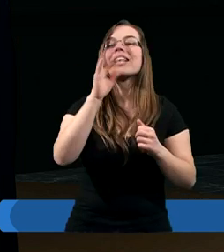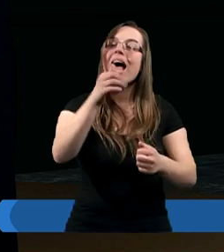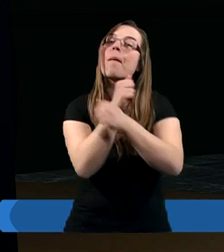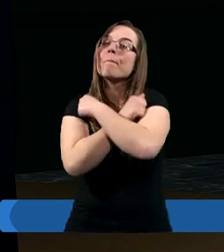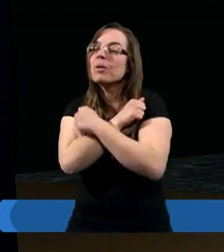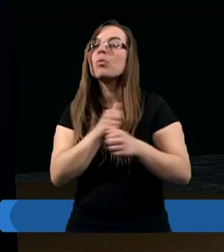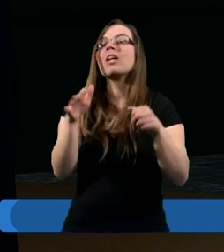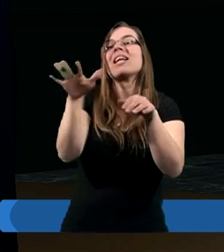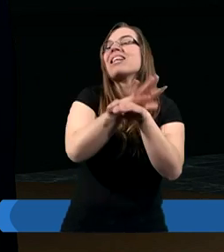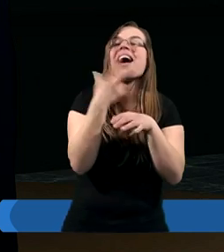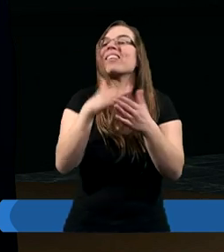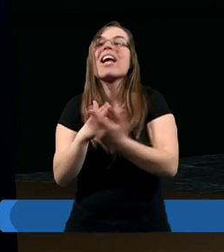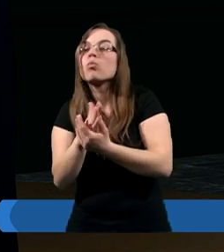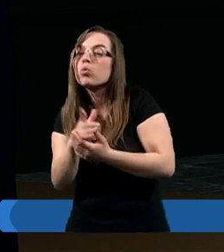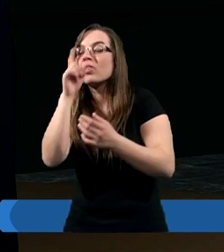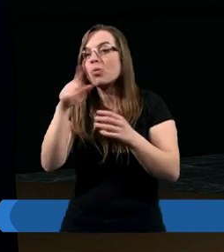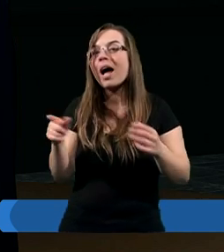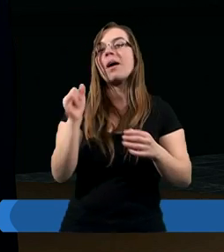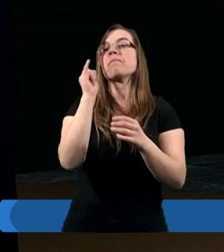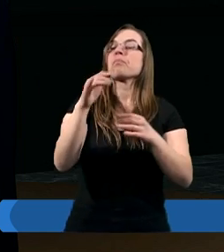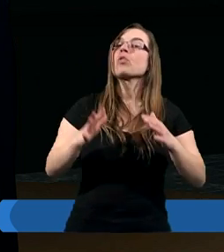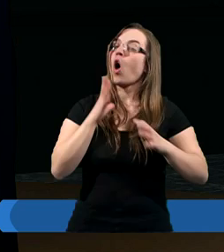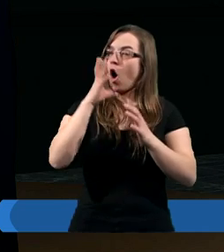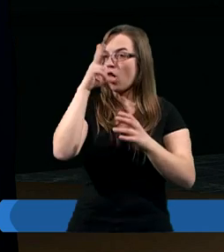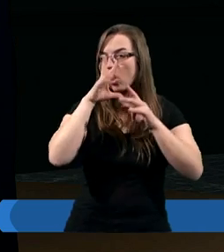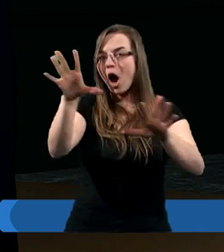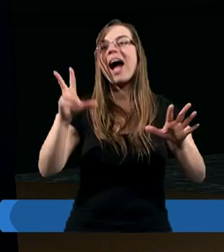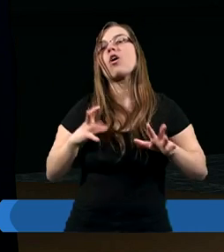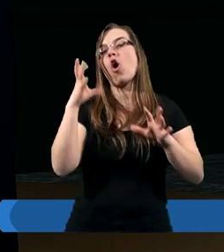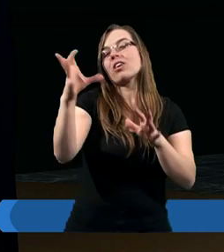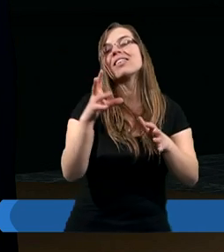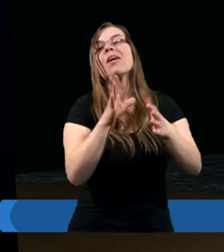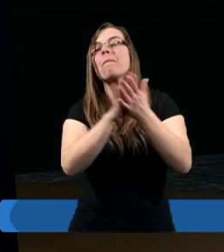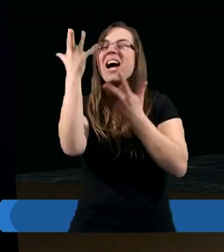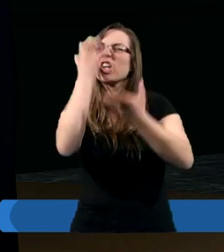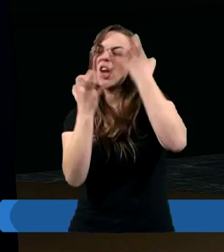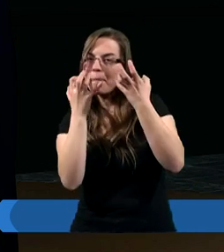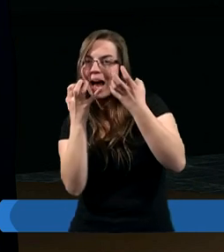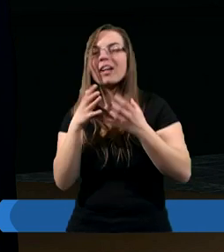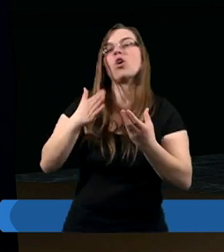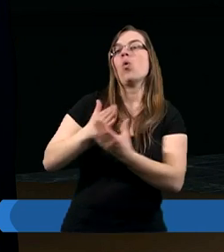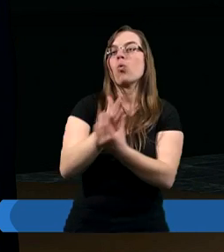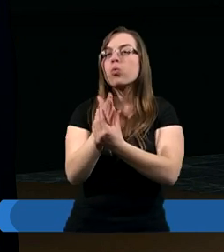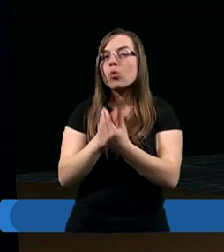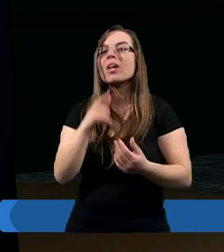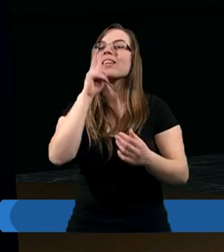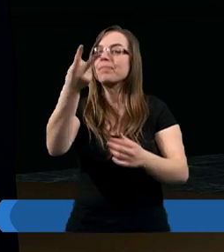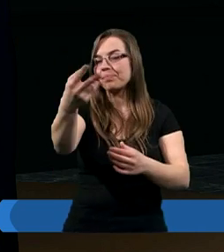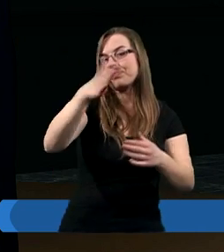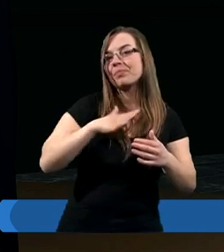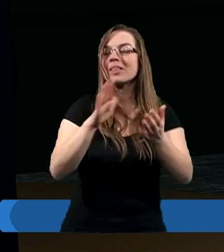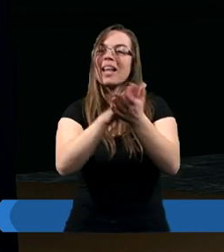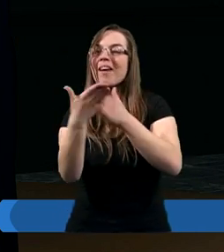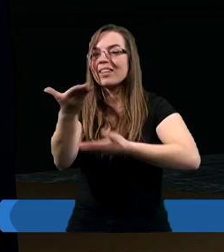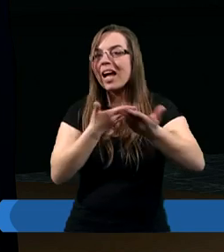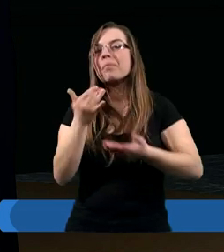miłość zakrywa mnóstwo grzechów. Okazujcie gościnność jedni drugim bez szemrania. Usługujcie drugim